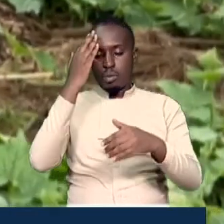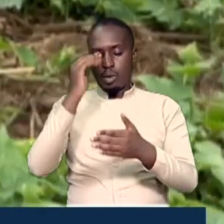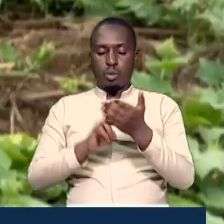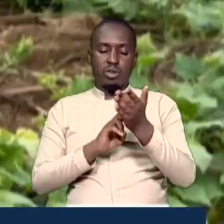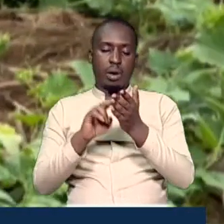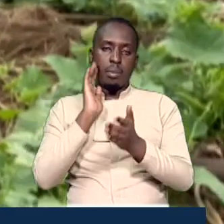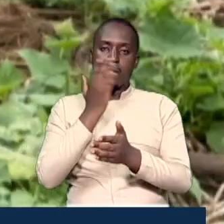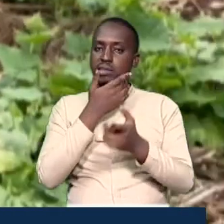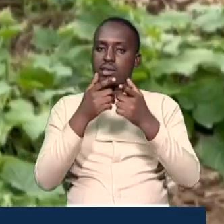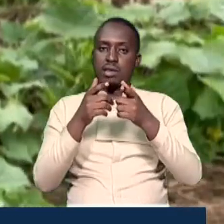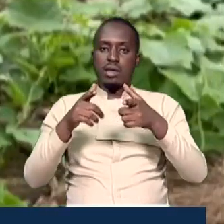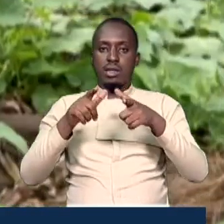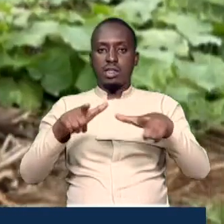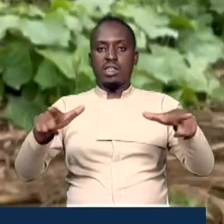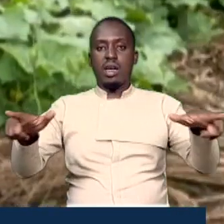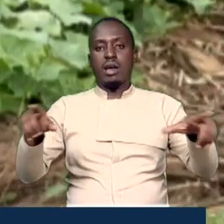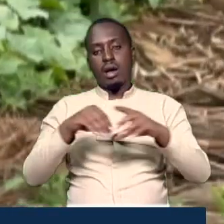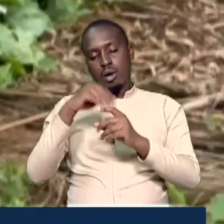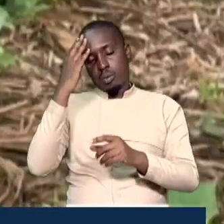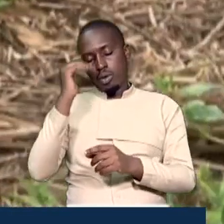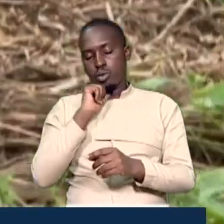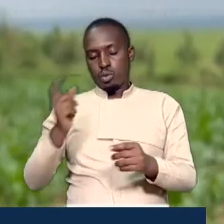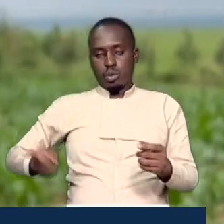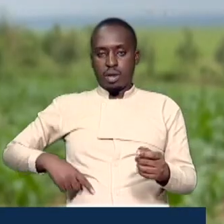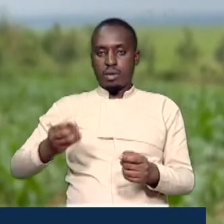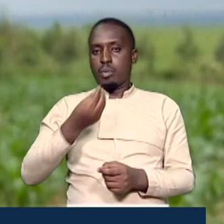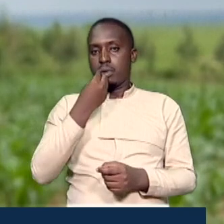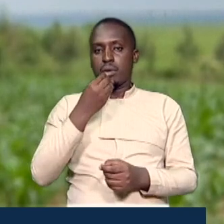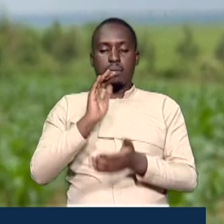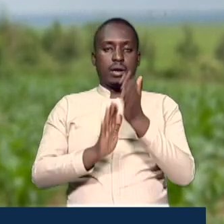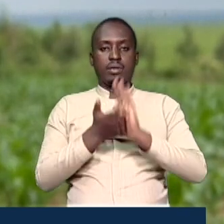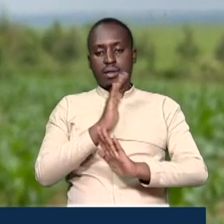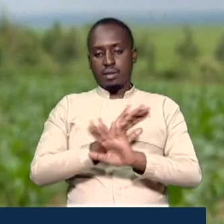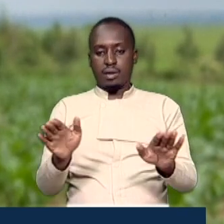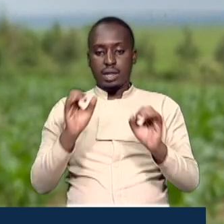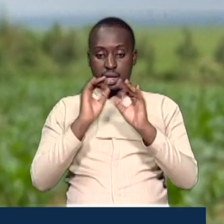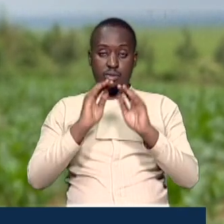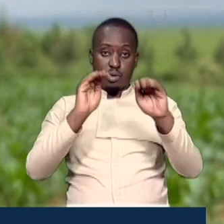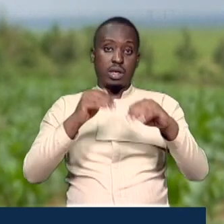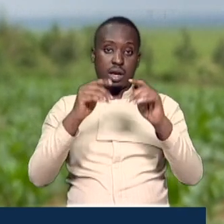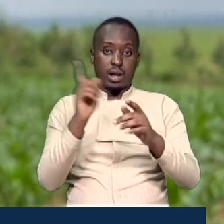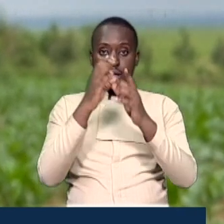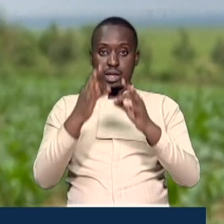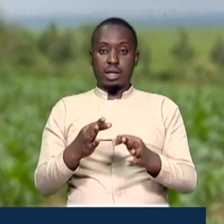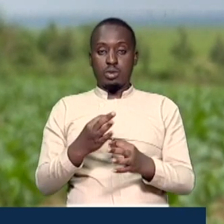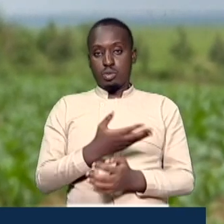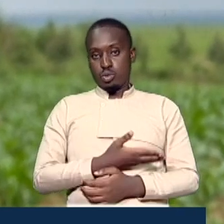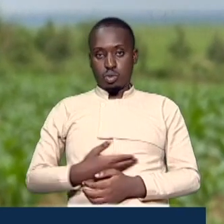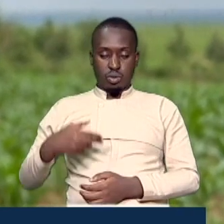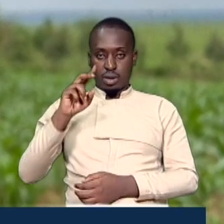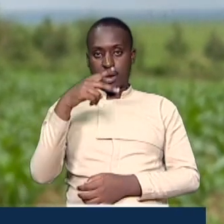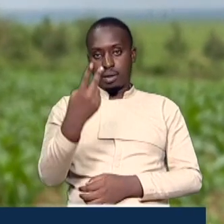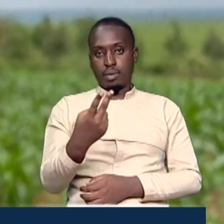y'ikiyaga ku buryo ikibazo cyo kutihaza mu biribwa ngo bagisezereye burundu. Kubera yuko buri gihe yuhinga nuko ngo nta kintu kimwe isonza ikindi cya